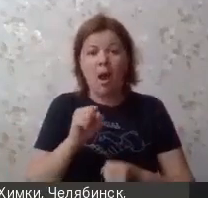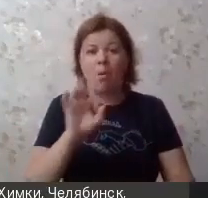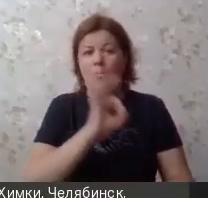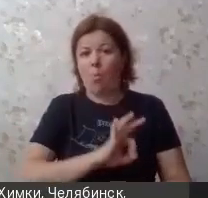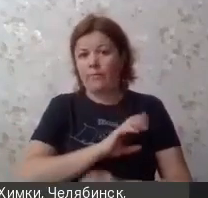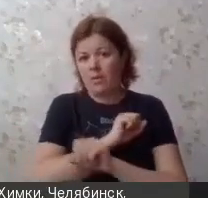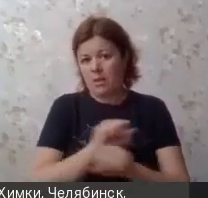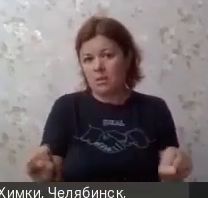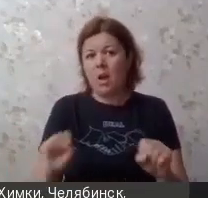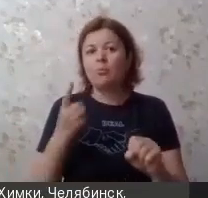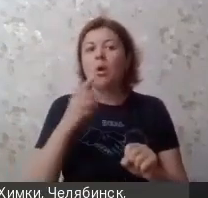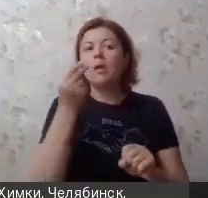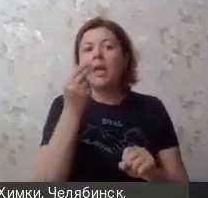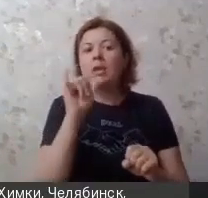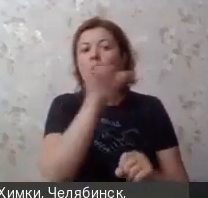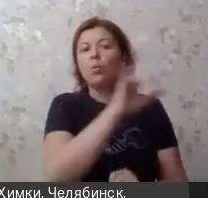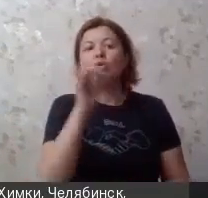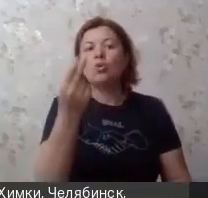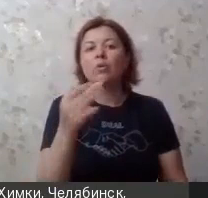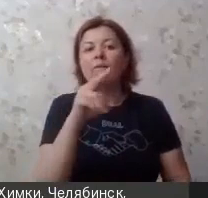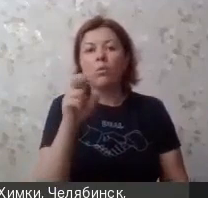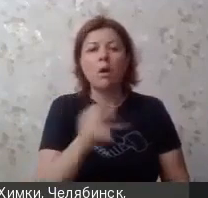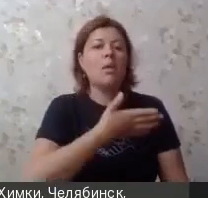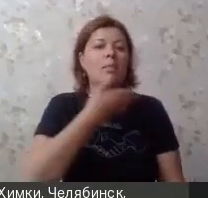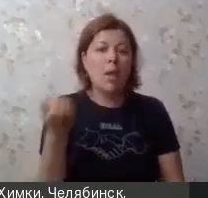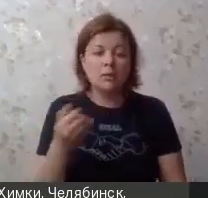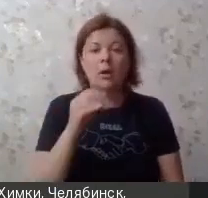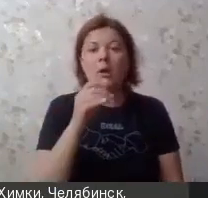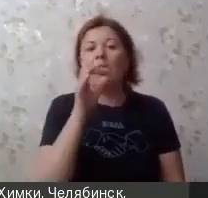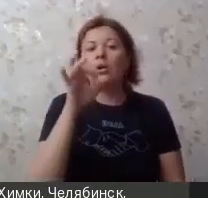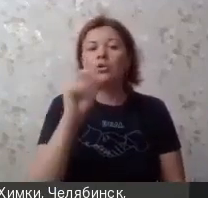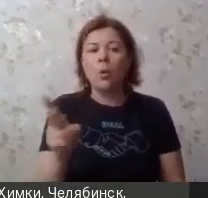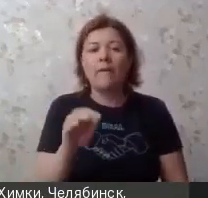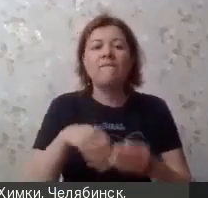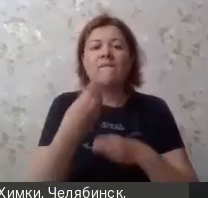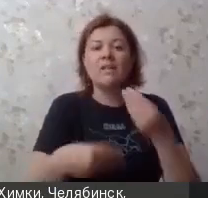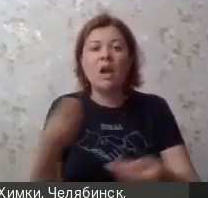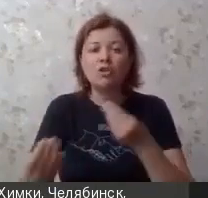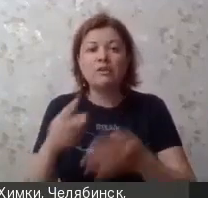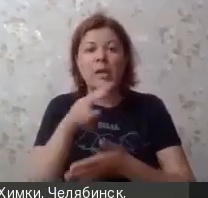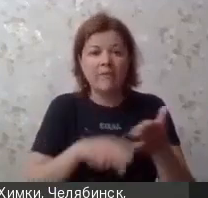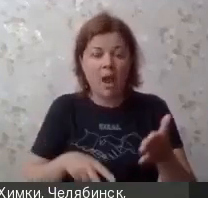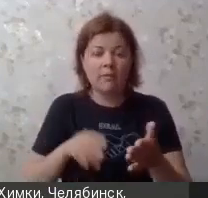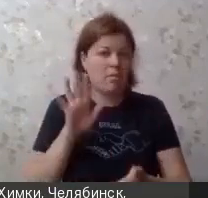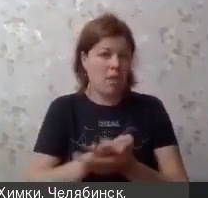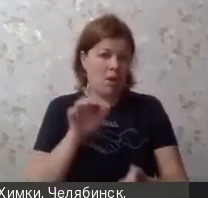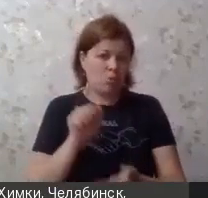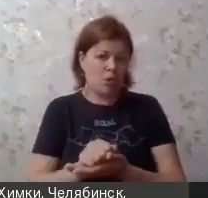у соцфонда нет. Поэтому срок выдачи сертификата по сути нарушается. Вот.